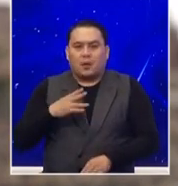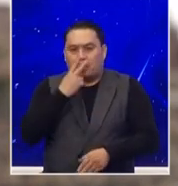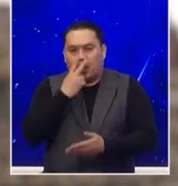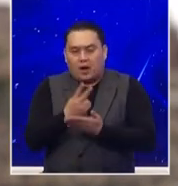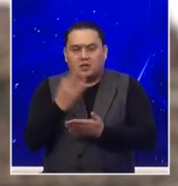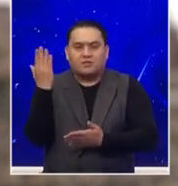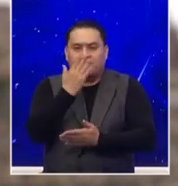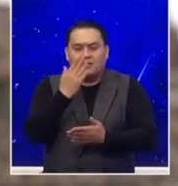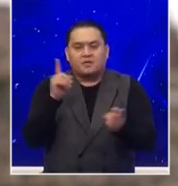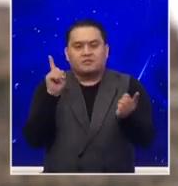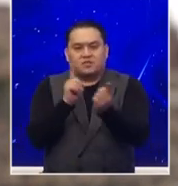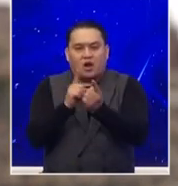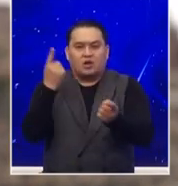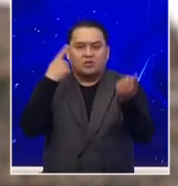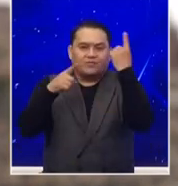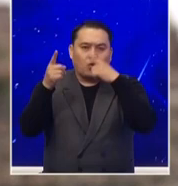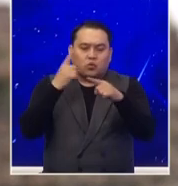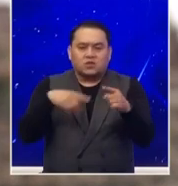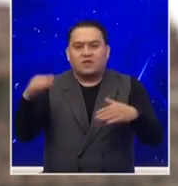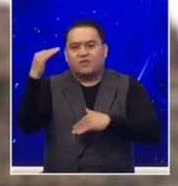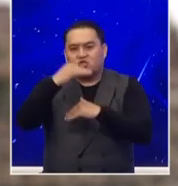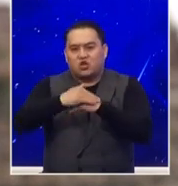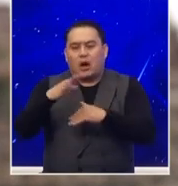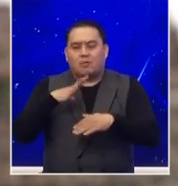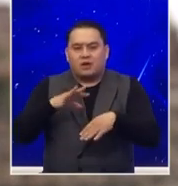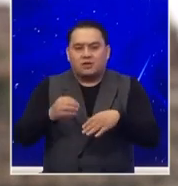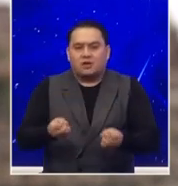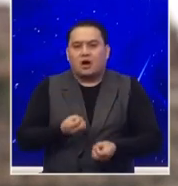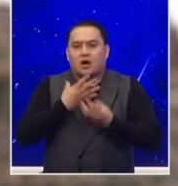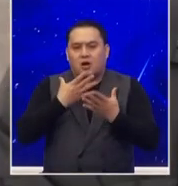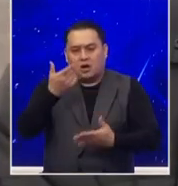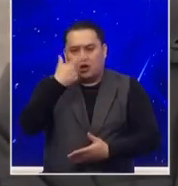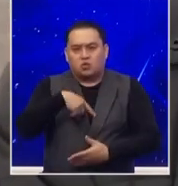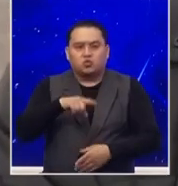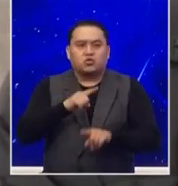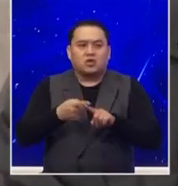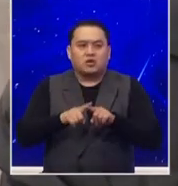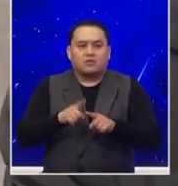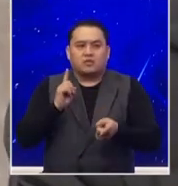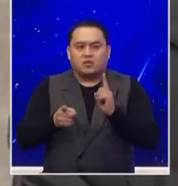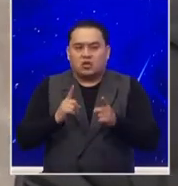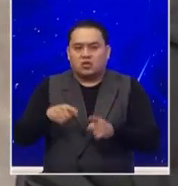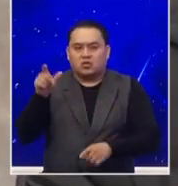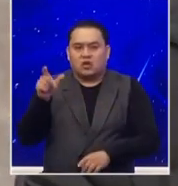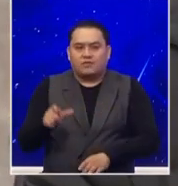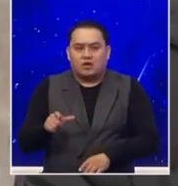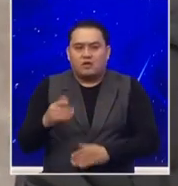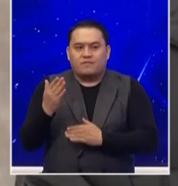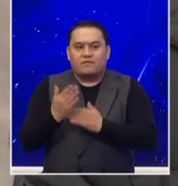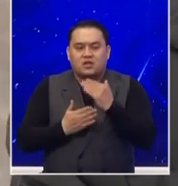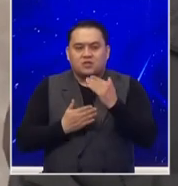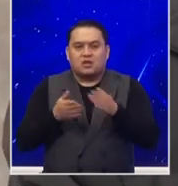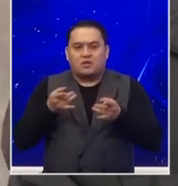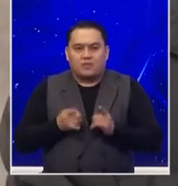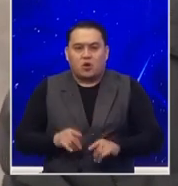показывали фильмы, встречались, творческие вечера были. Вот, очень светлый, хороший человек. Он был нагыз казахом, вышел с